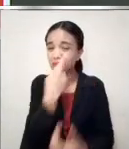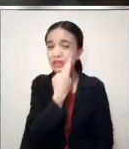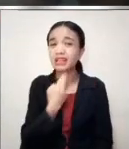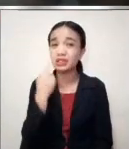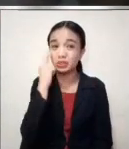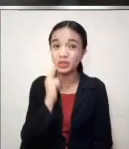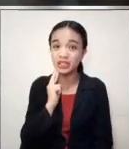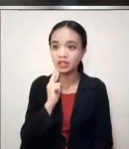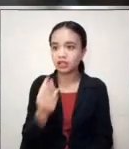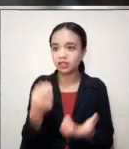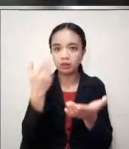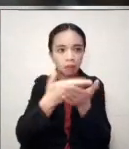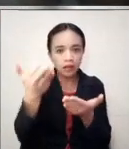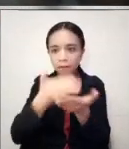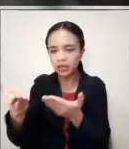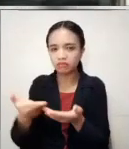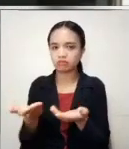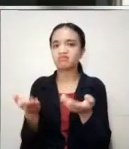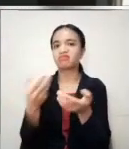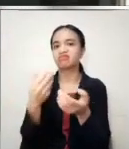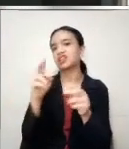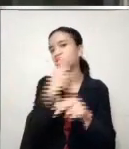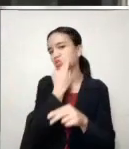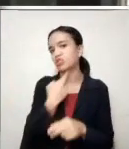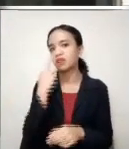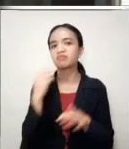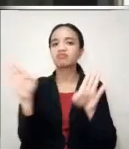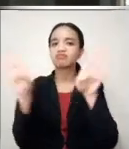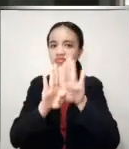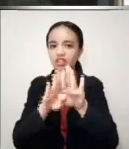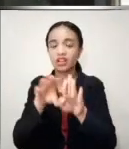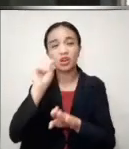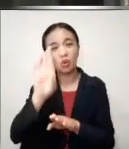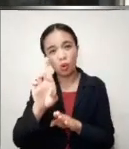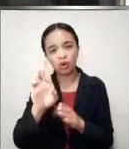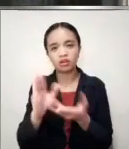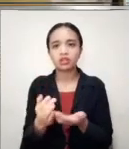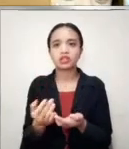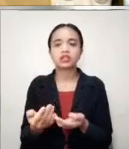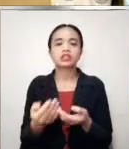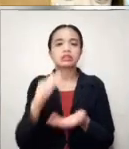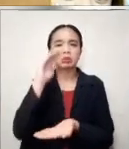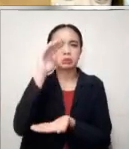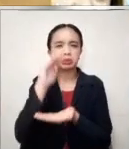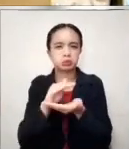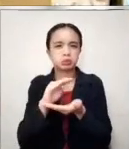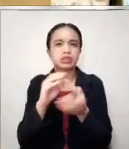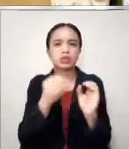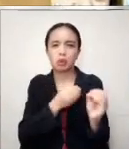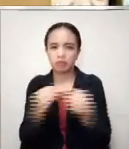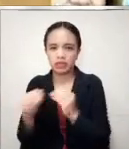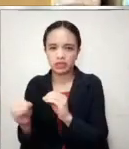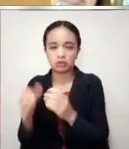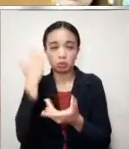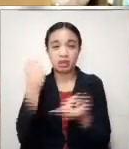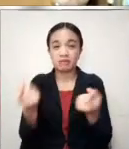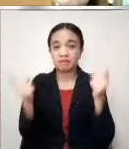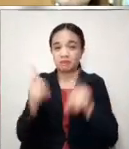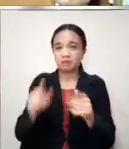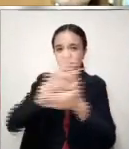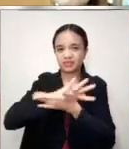supply ay sarado o di kaya'y nagbawas ng operasyon bunsod ng COVID-19 pandemic. Malaki rin, no, yung factor na